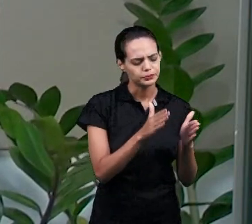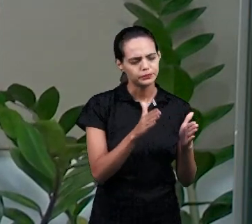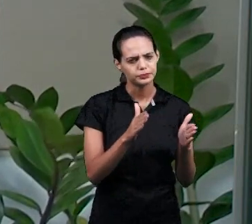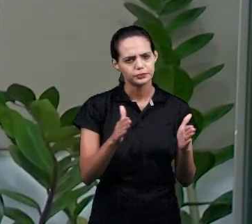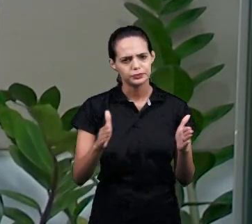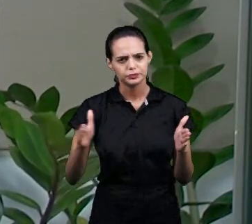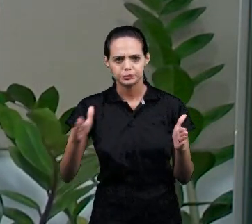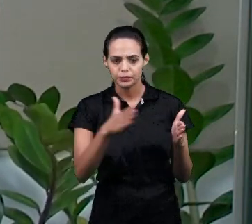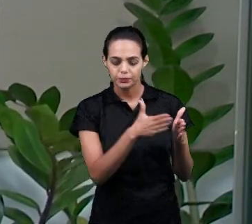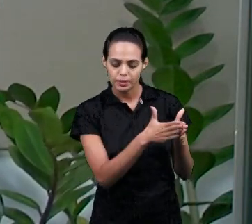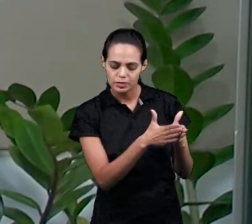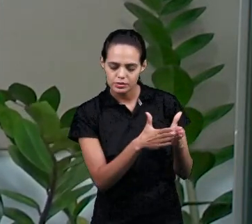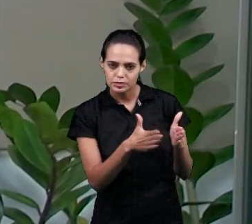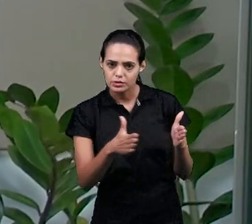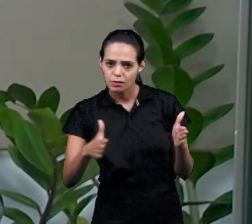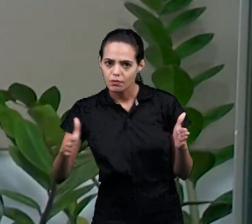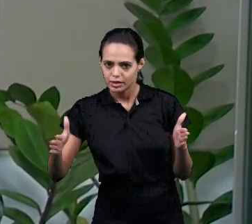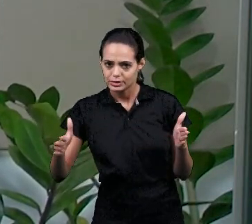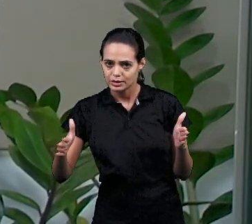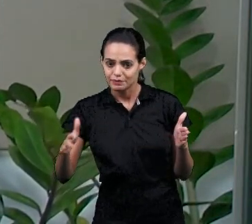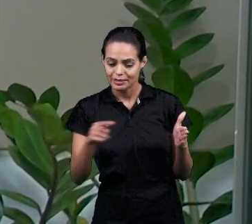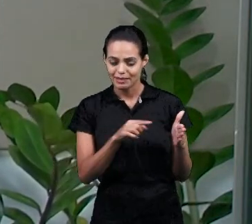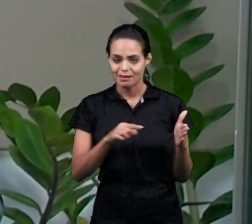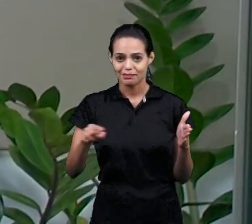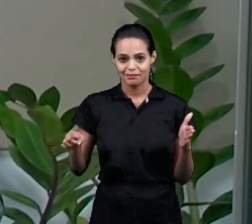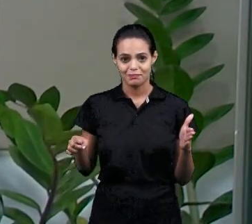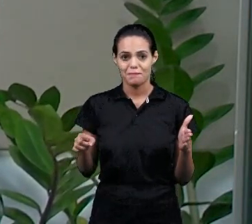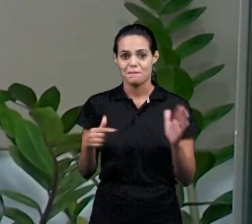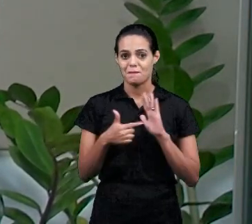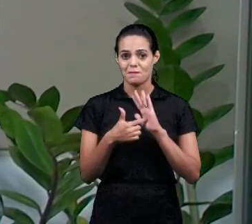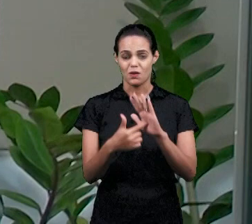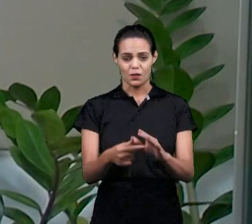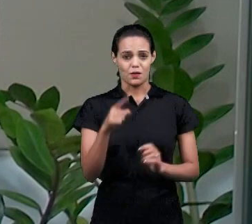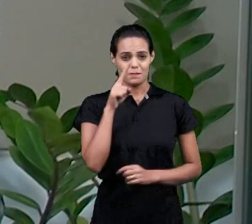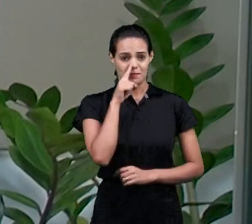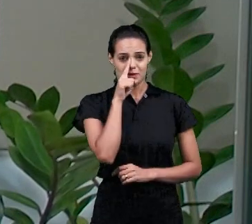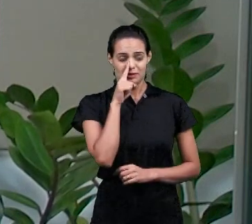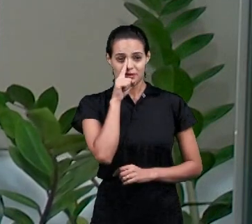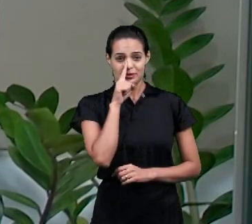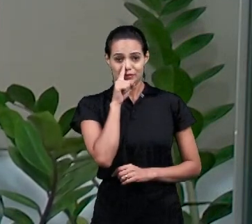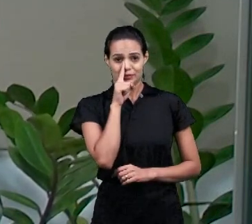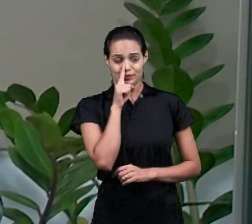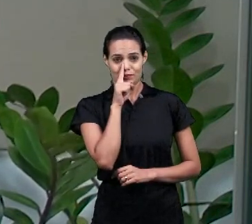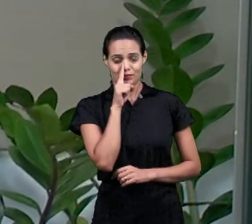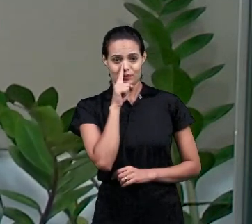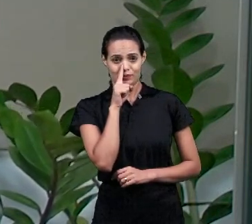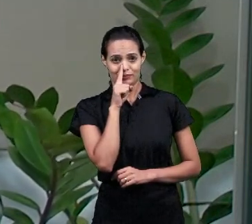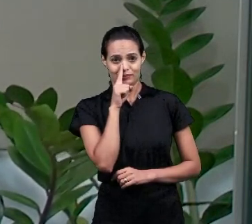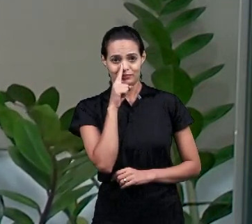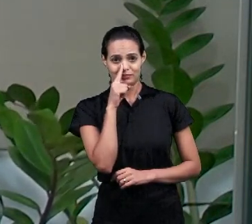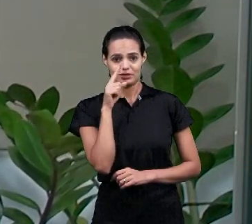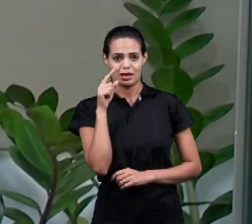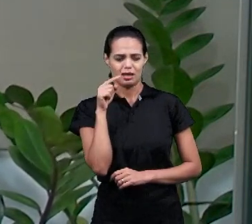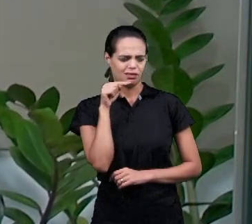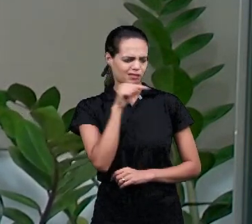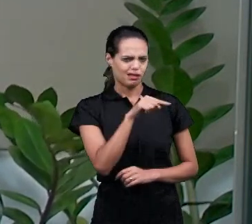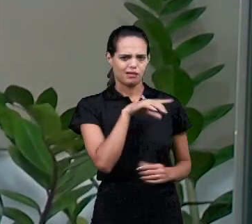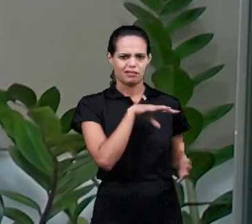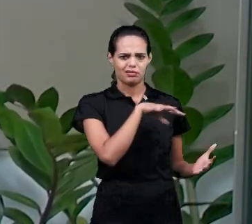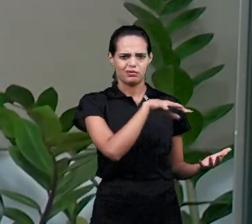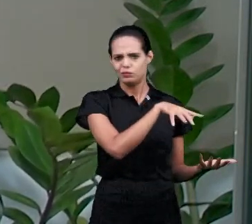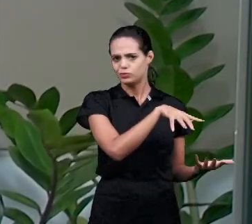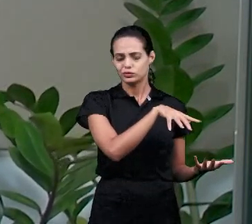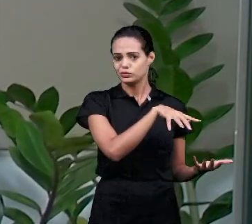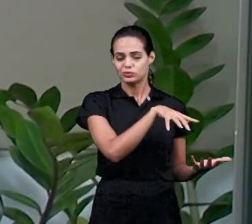par rapport au danger d'un christianisme. Ce n'est pas de l'extérieur, c'est intéressant, ce n'est pas du monde. Le plus grand danger que nous